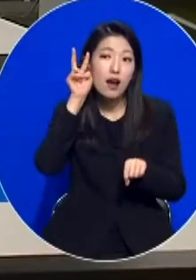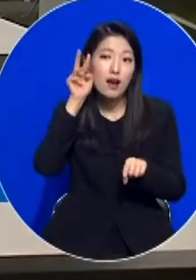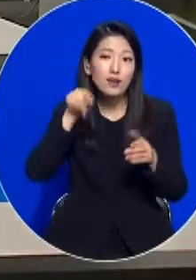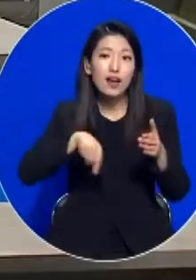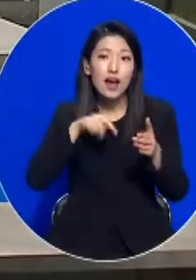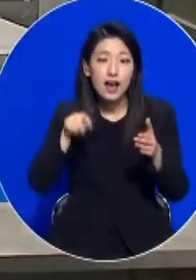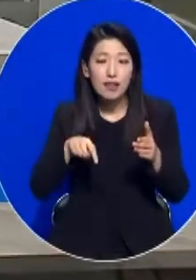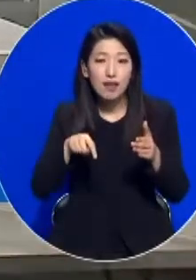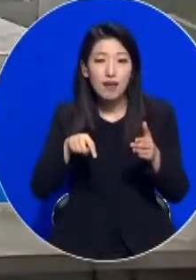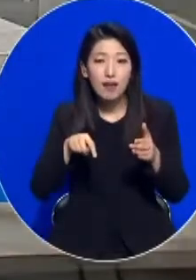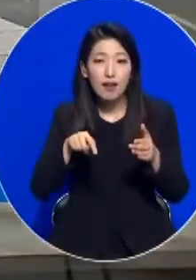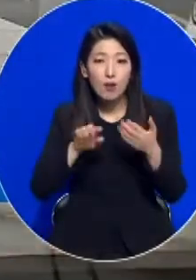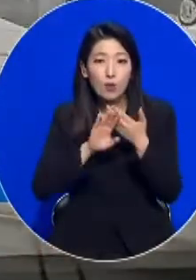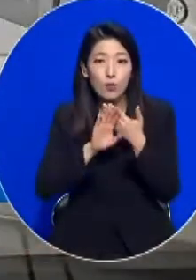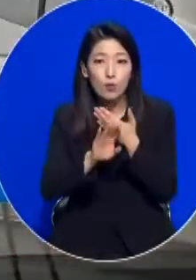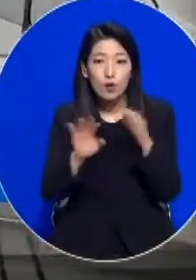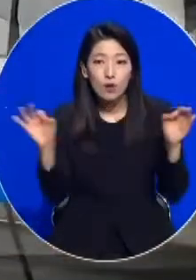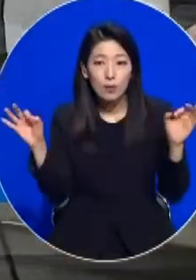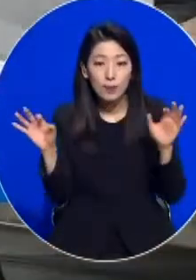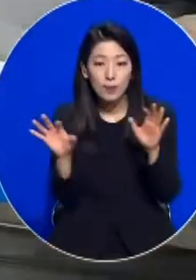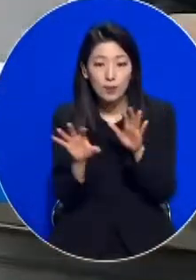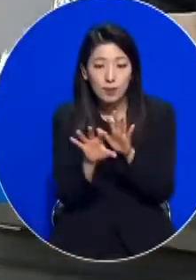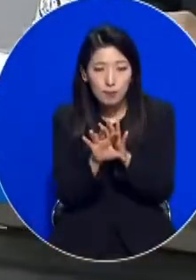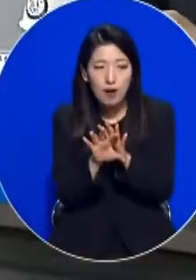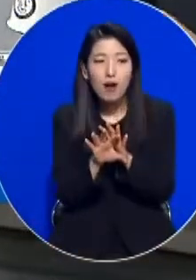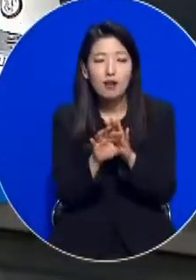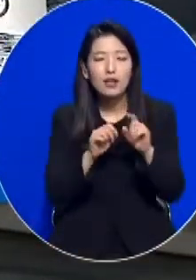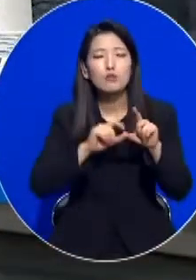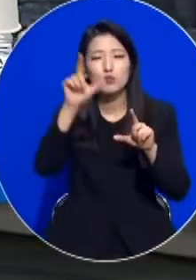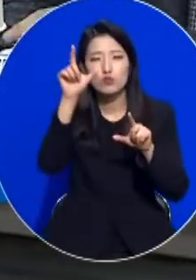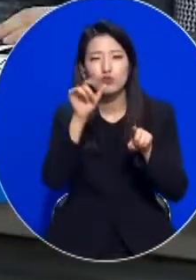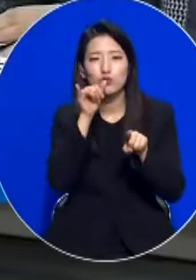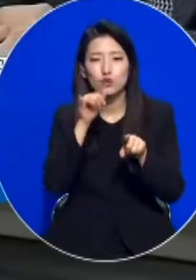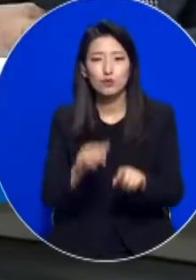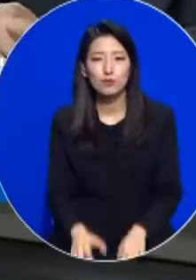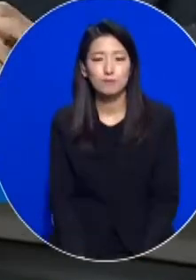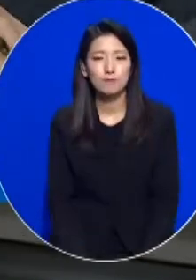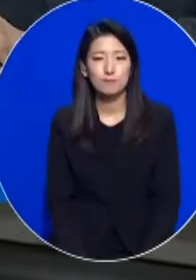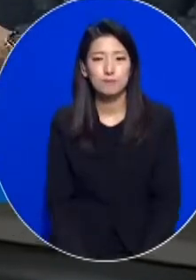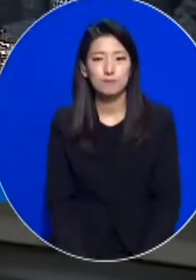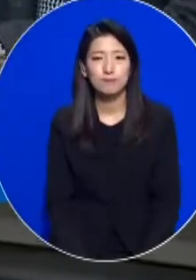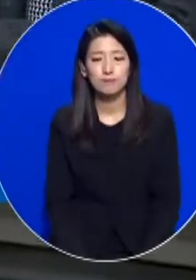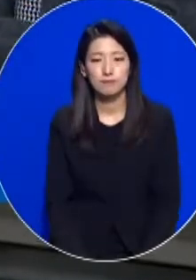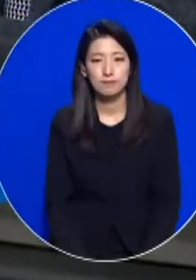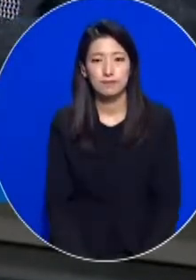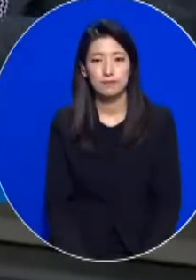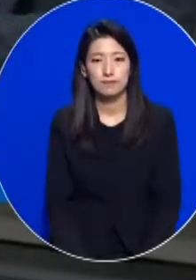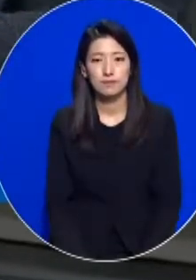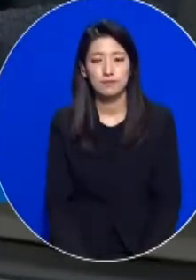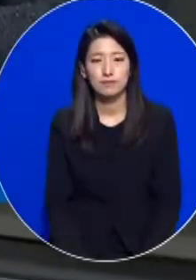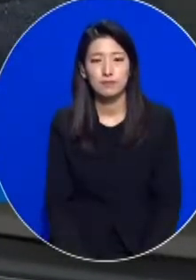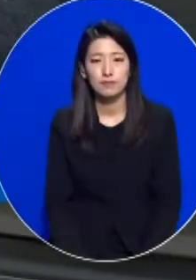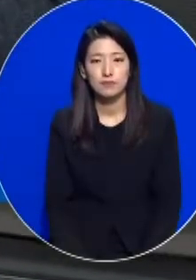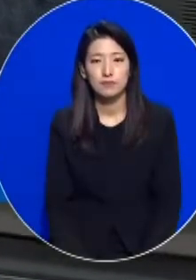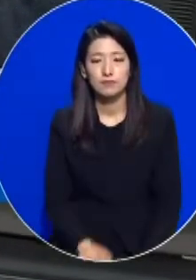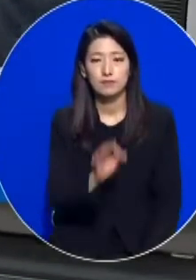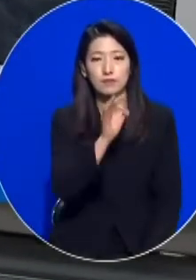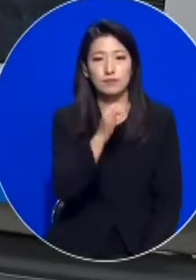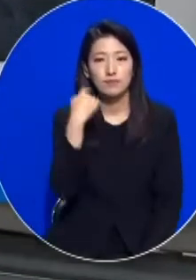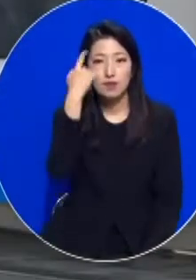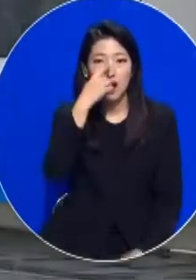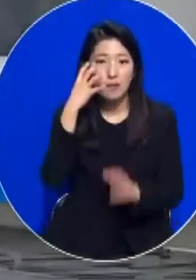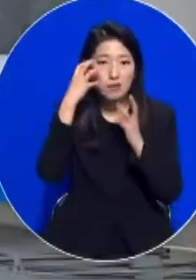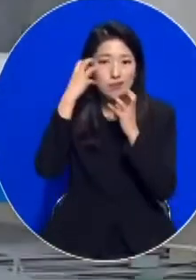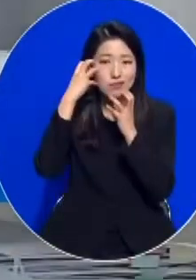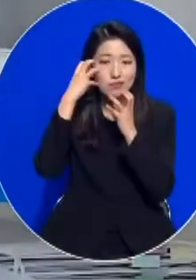사이에 발생하여 며칠 이내 사라졌다고 보고하고 있습니다. 중증 이상 반응으로 보고된